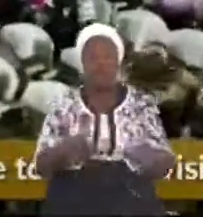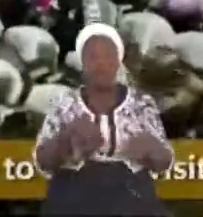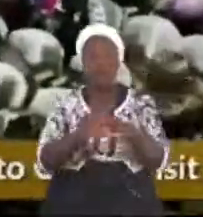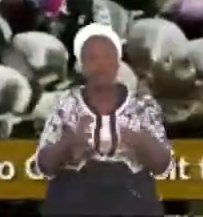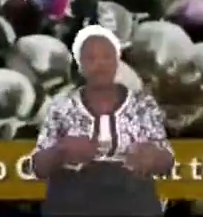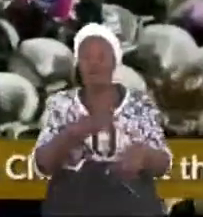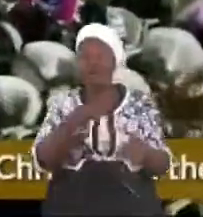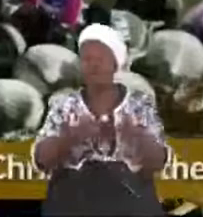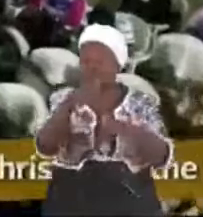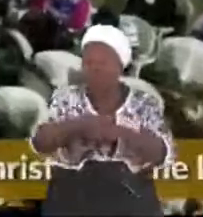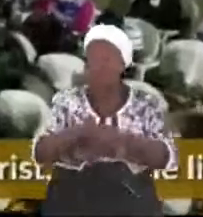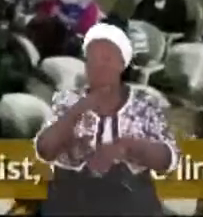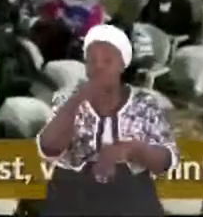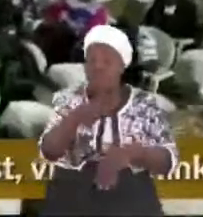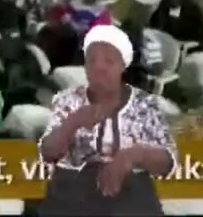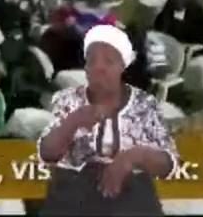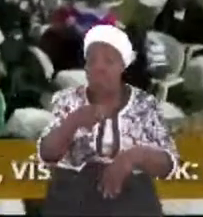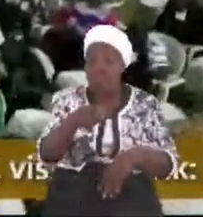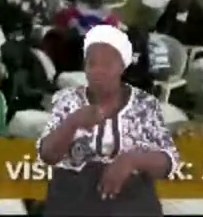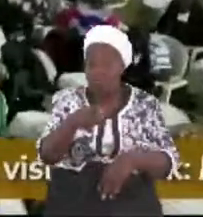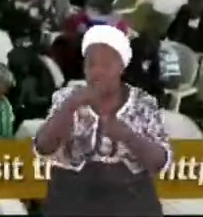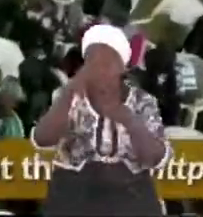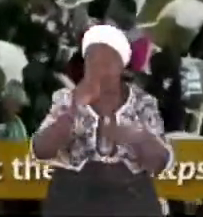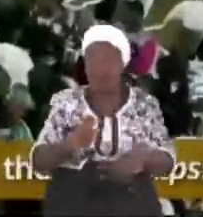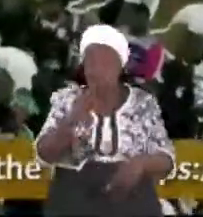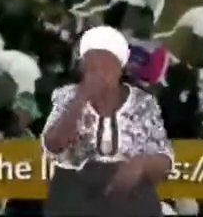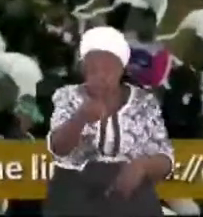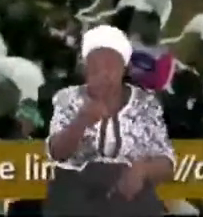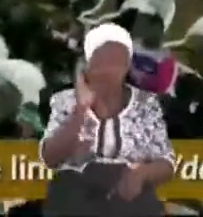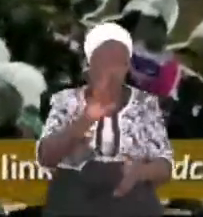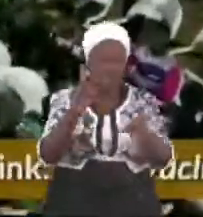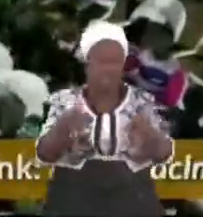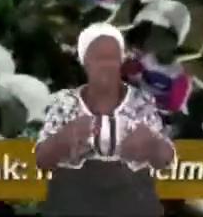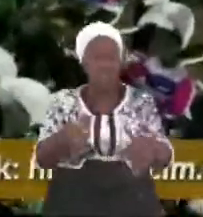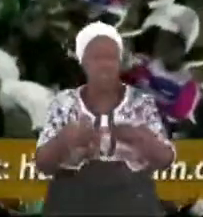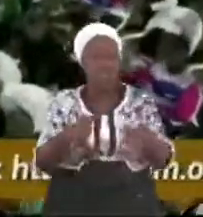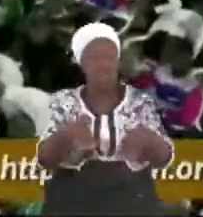quel que soit le nom ce soir, ça va fléchir.